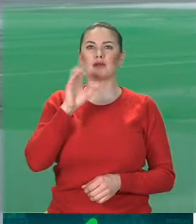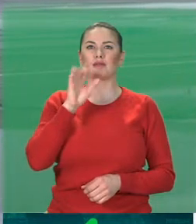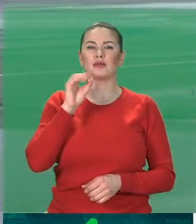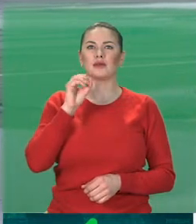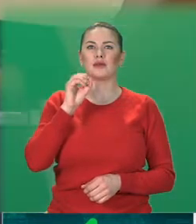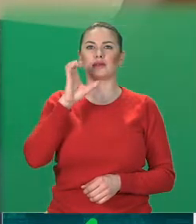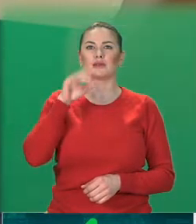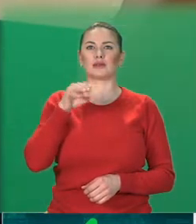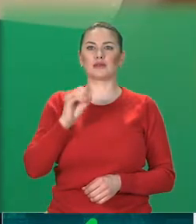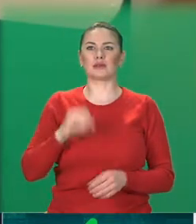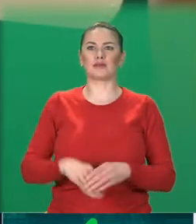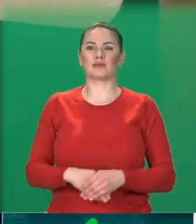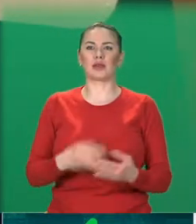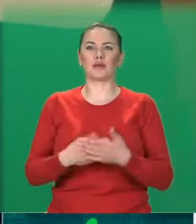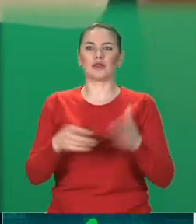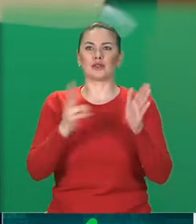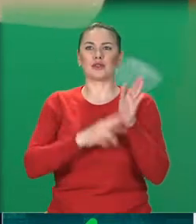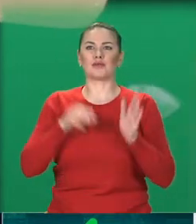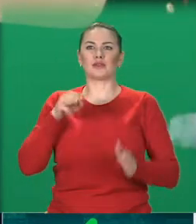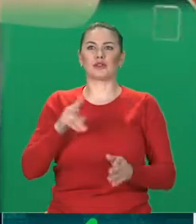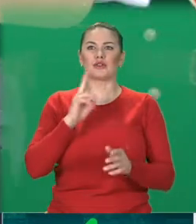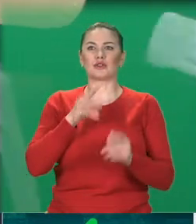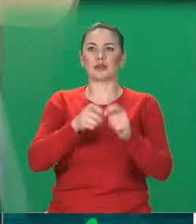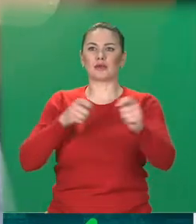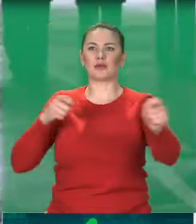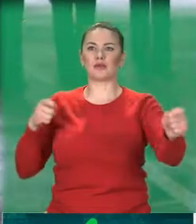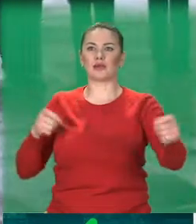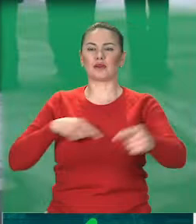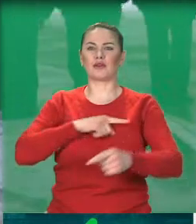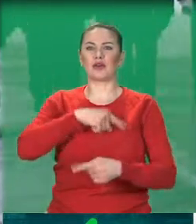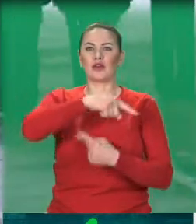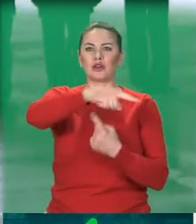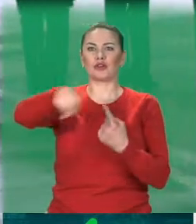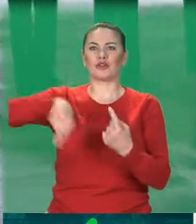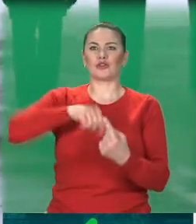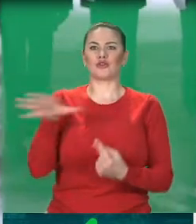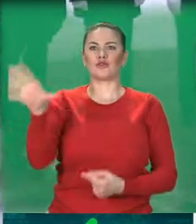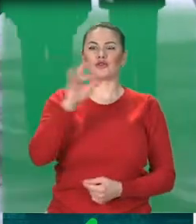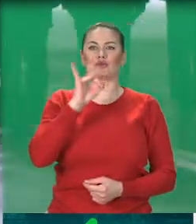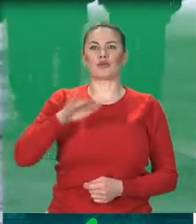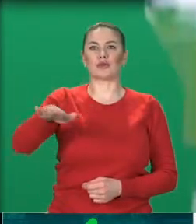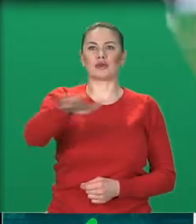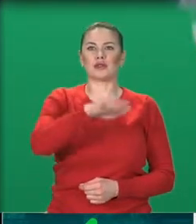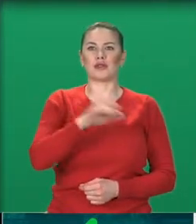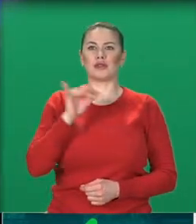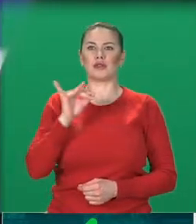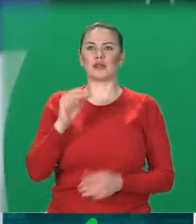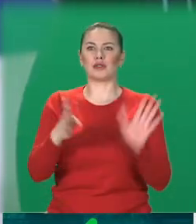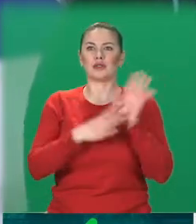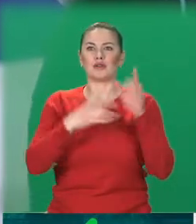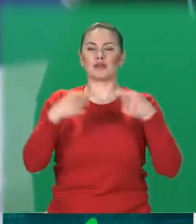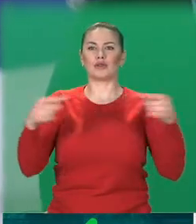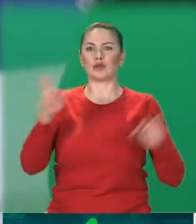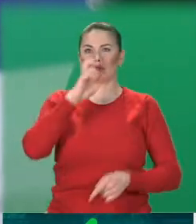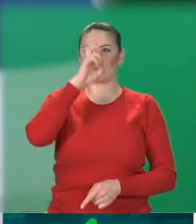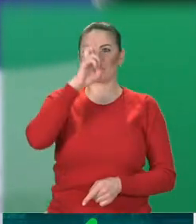через всю Россию и 9 других государств. Эстафета Победы активно шагает по регионам. Ранее стартовавшая в Бресте и Мурманске, она уже успела